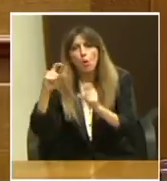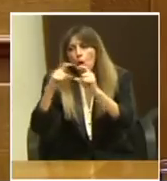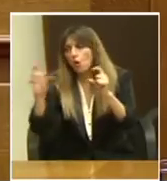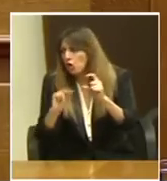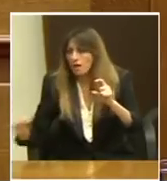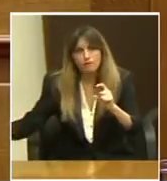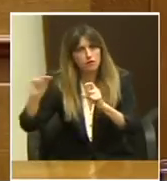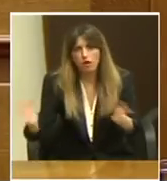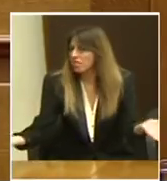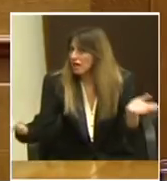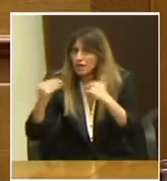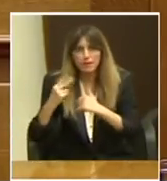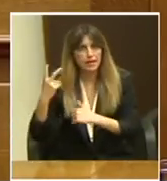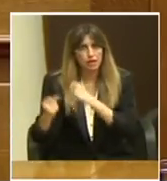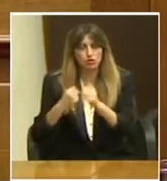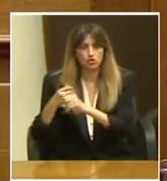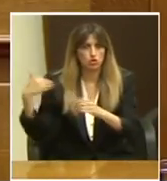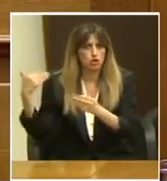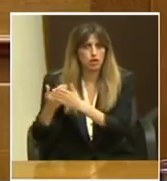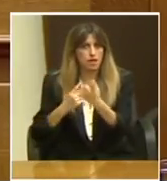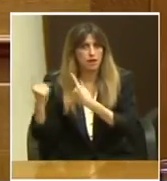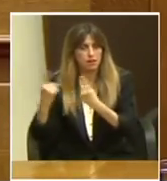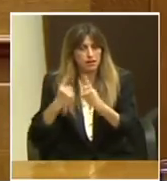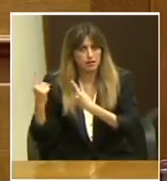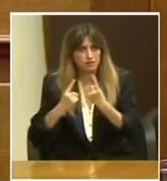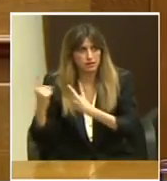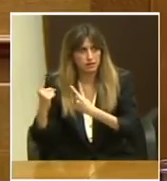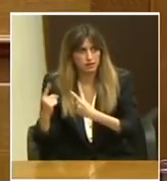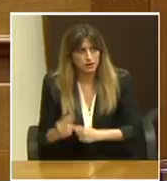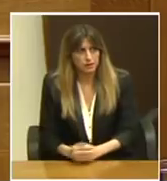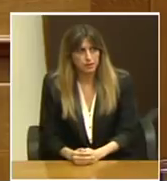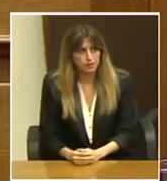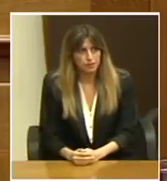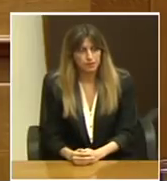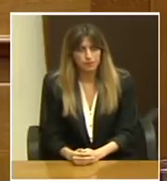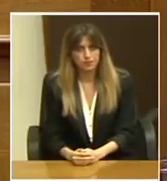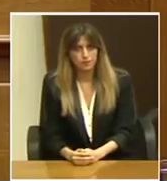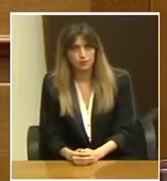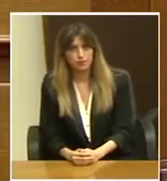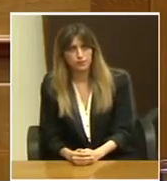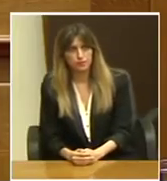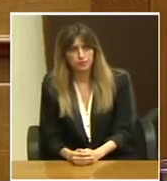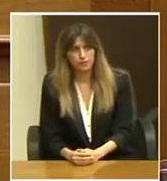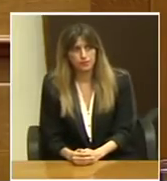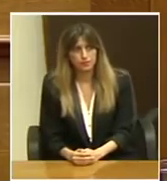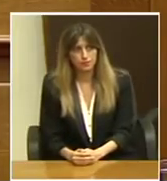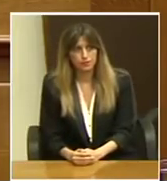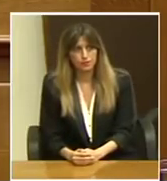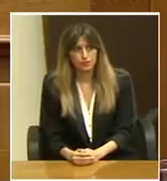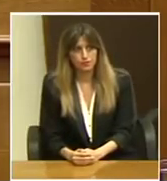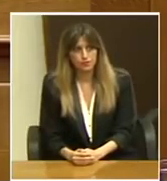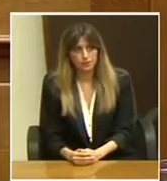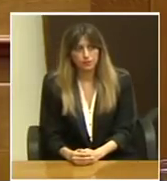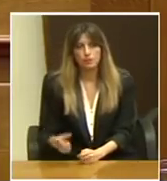για τα διαβατήρια. Ποιοι? Αυτοί που δέχτηκαν τον ορισμό του έργα όμνες μόνο για διεθνή